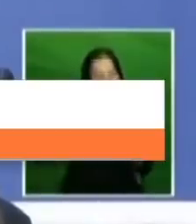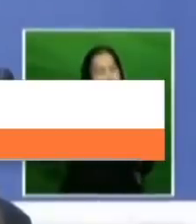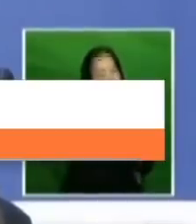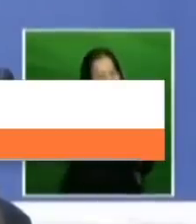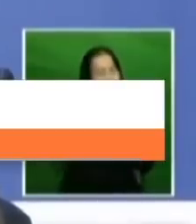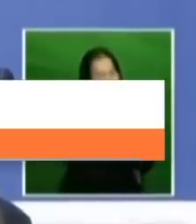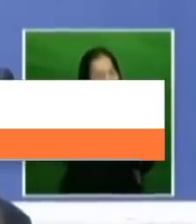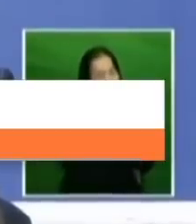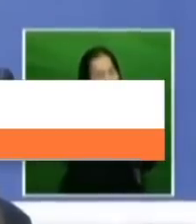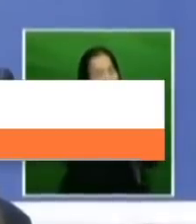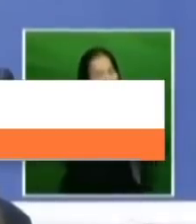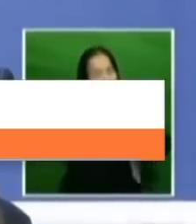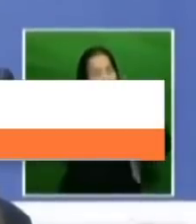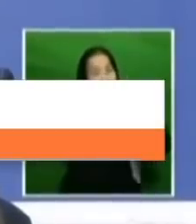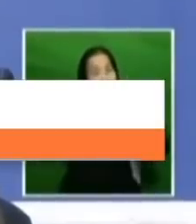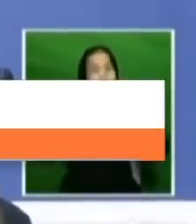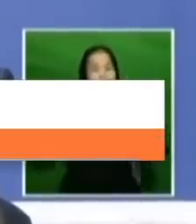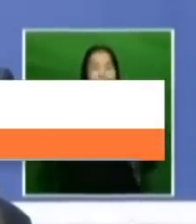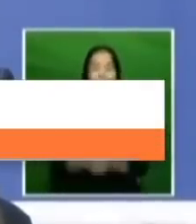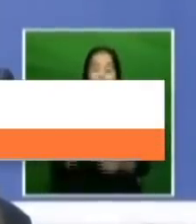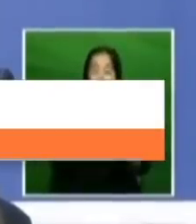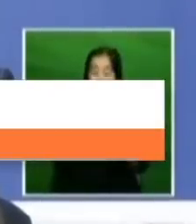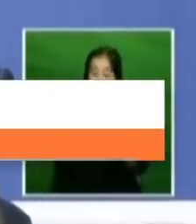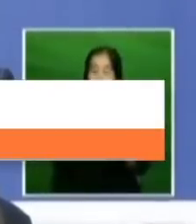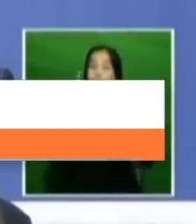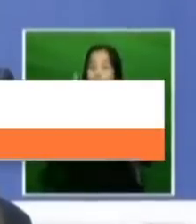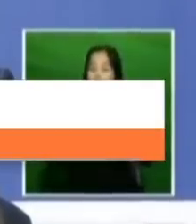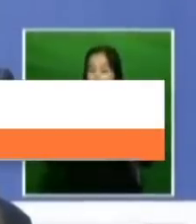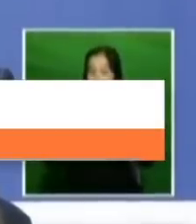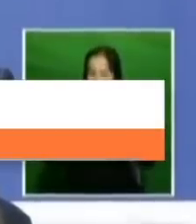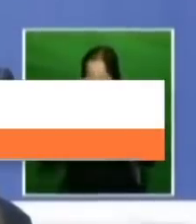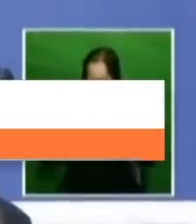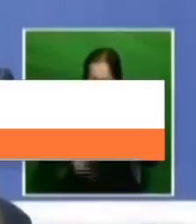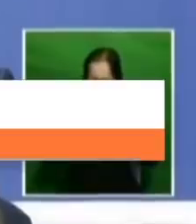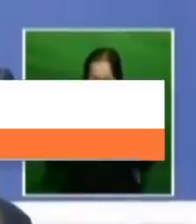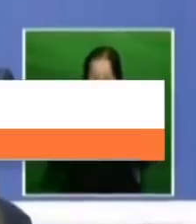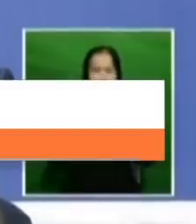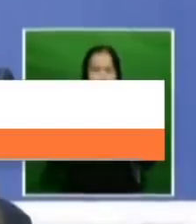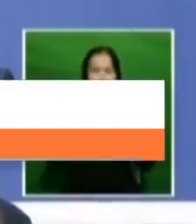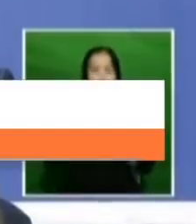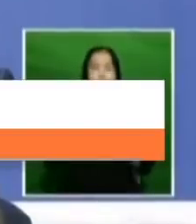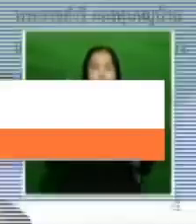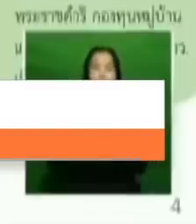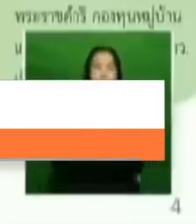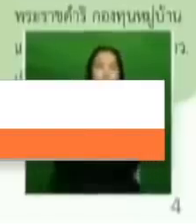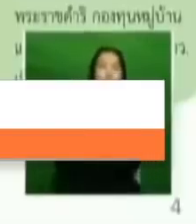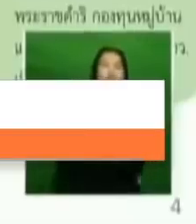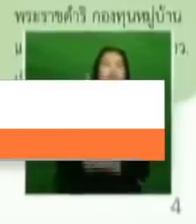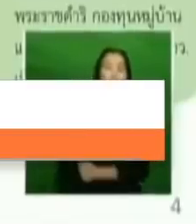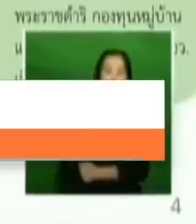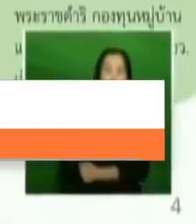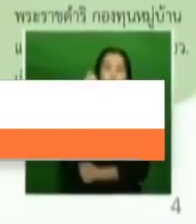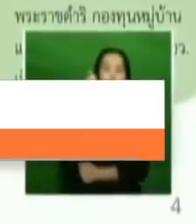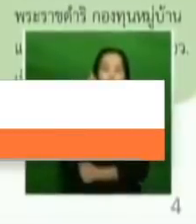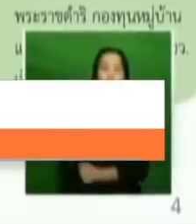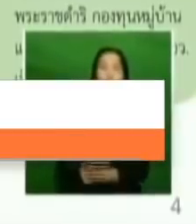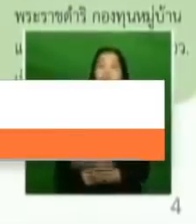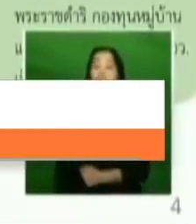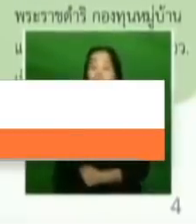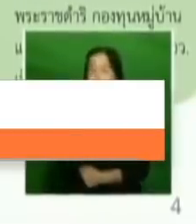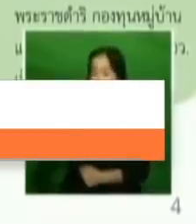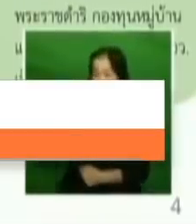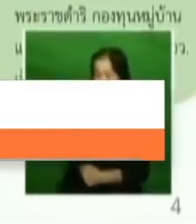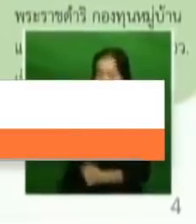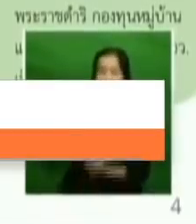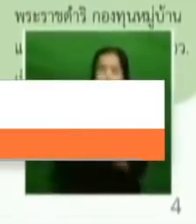นี่คือก้อนที่1ก้อนที่2ก็คือเรื่องสินเชื่อพูดง่ายๆคือว่าก้อนแรกถ้าไม่เพียงพอ